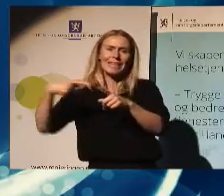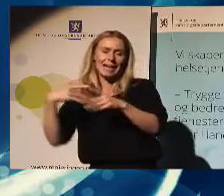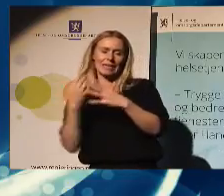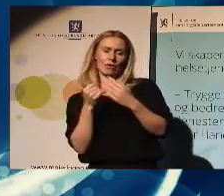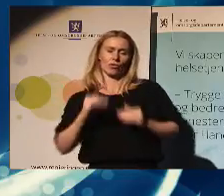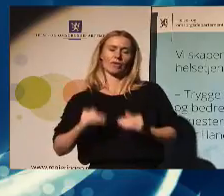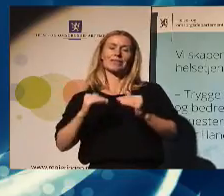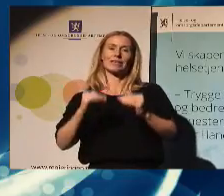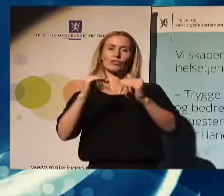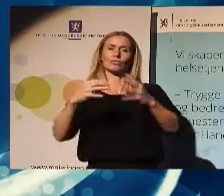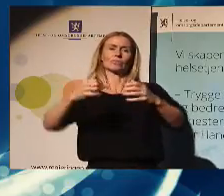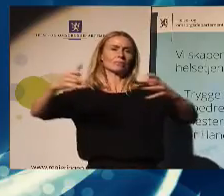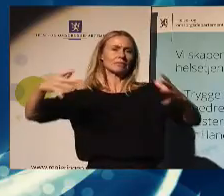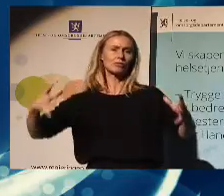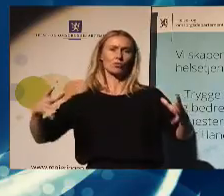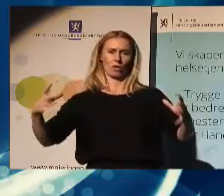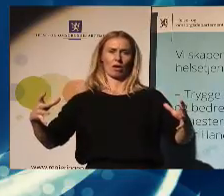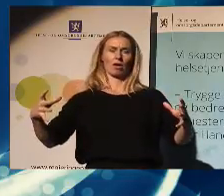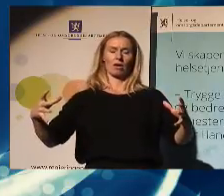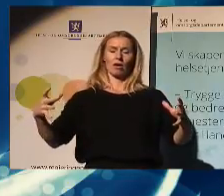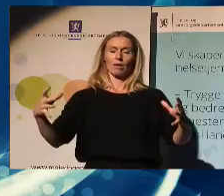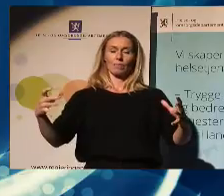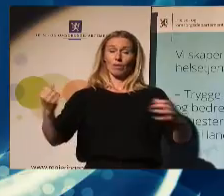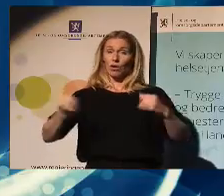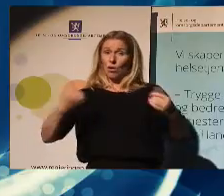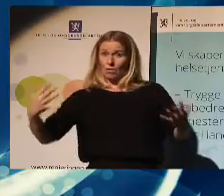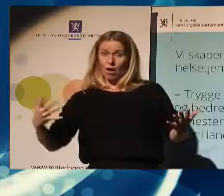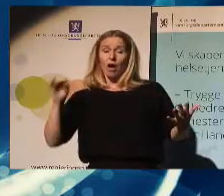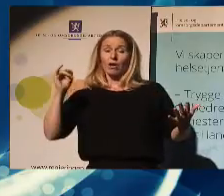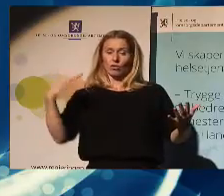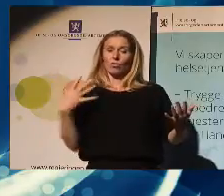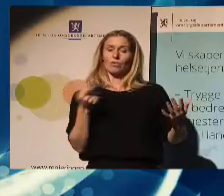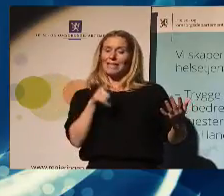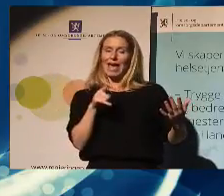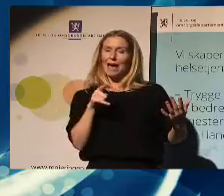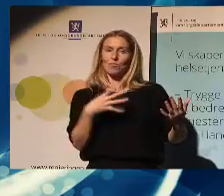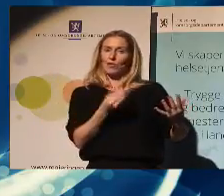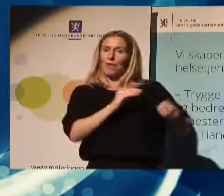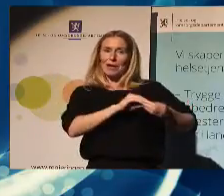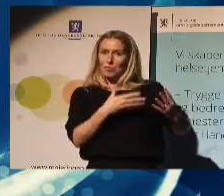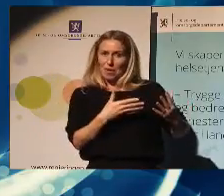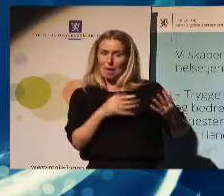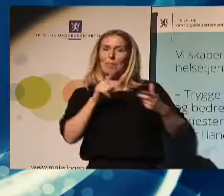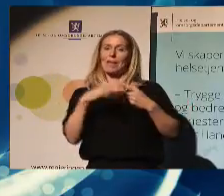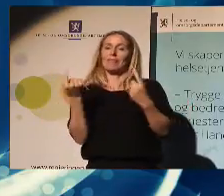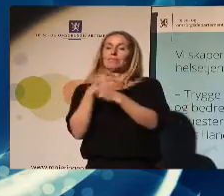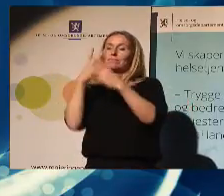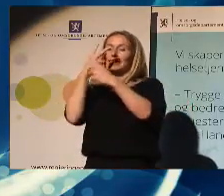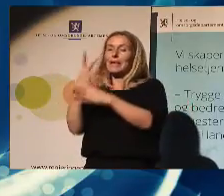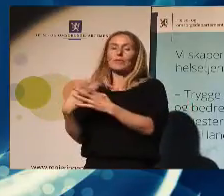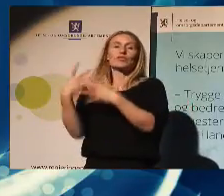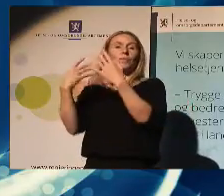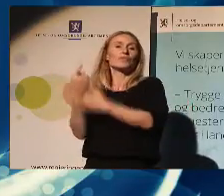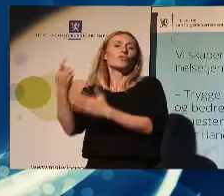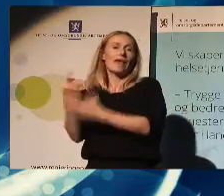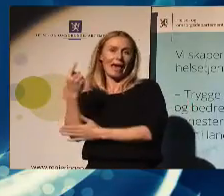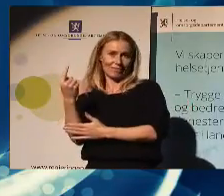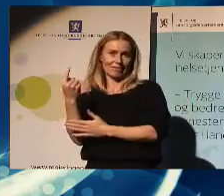organisasjoner. Det vi må gjøre å snu det fra et problem til en mulighet. Vi har mange